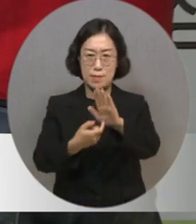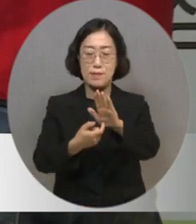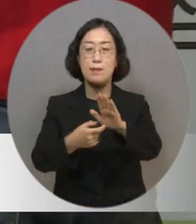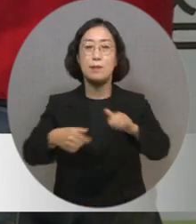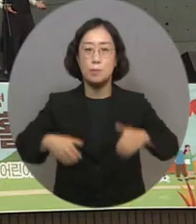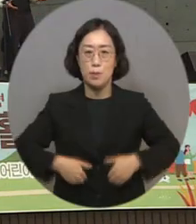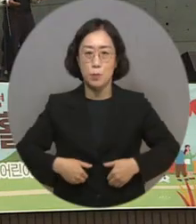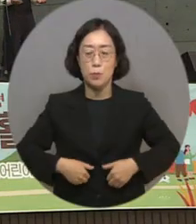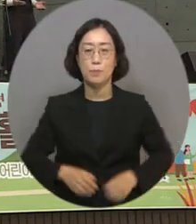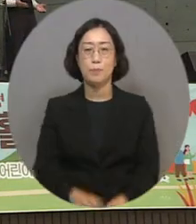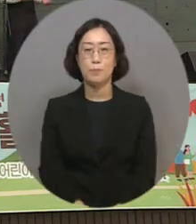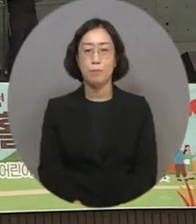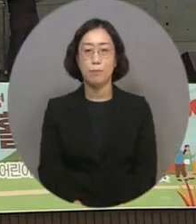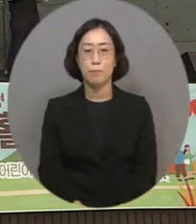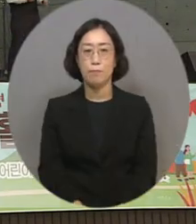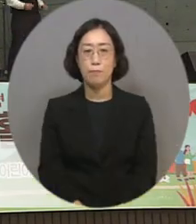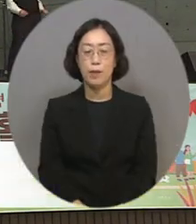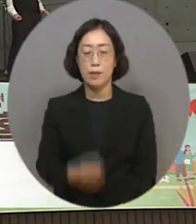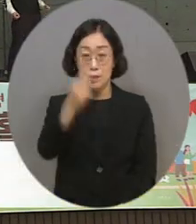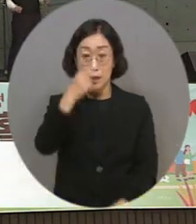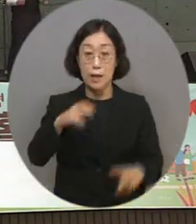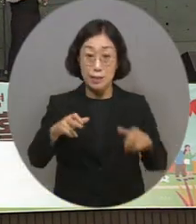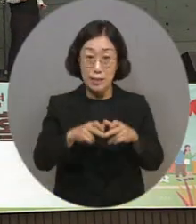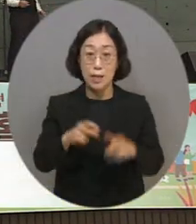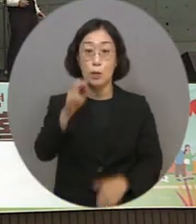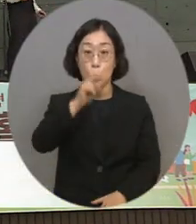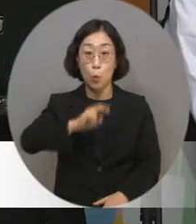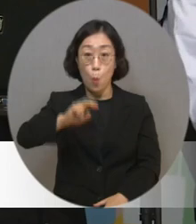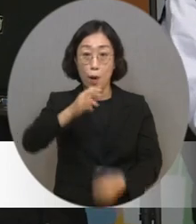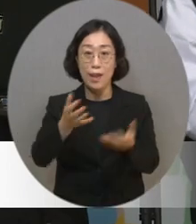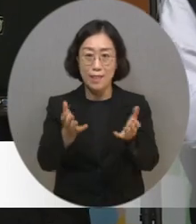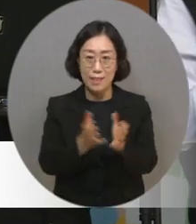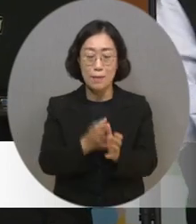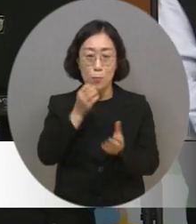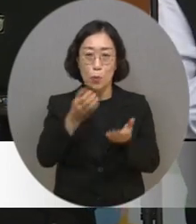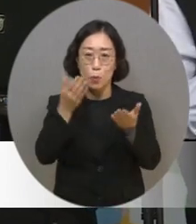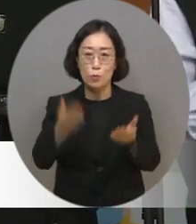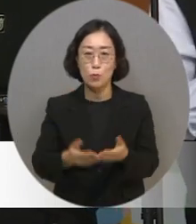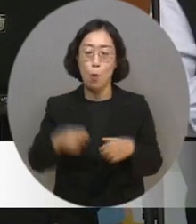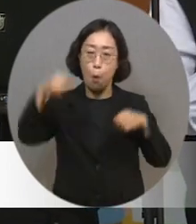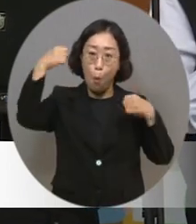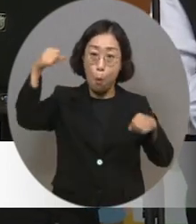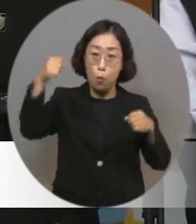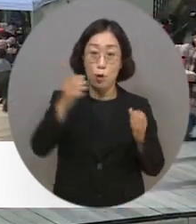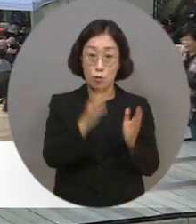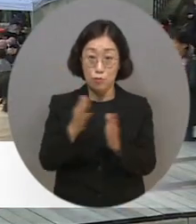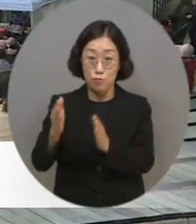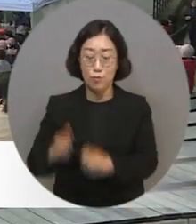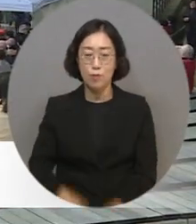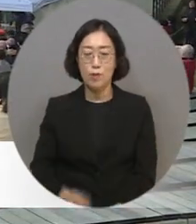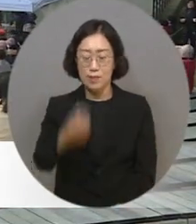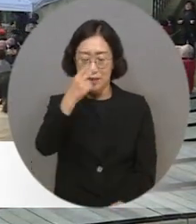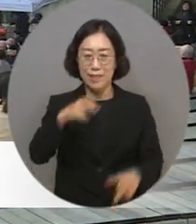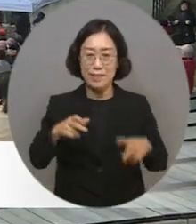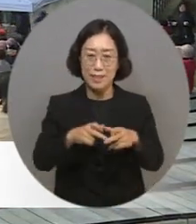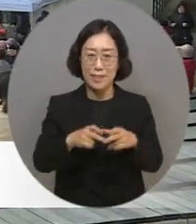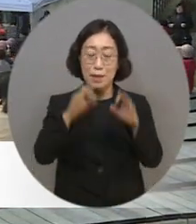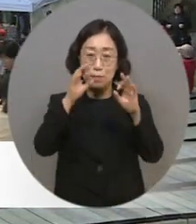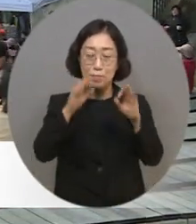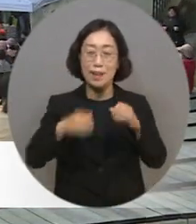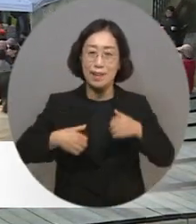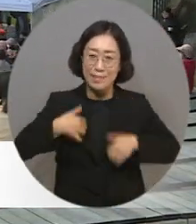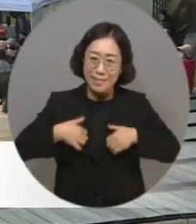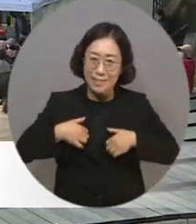날입니다. 이어진 시각장애인 중창단의 하모니와 다양한 공연으로 시각장애인들은 무대를